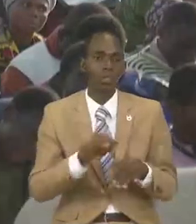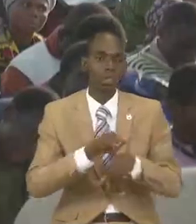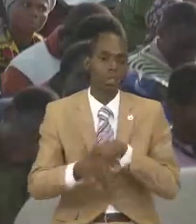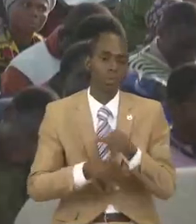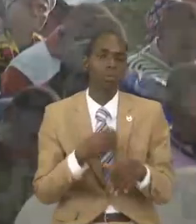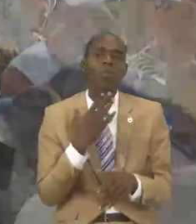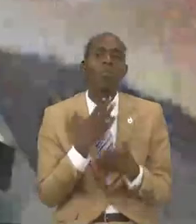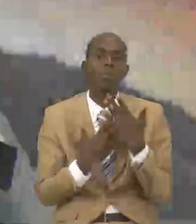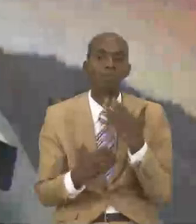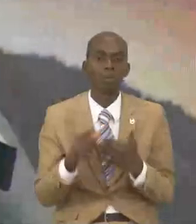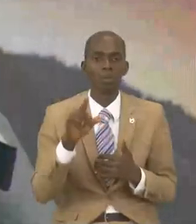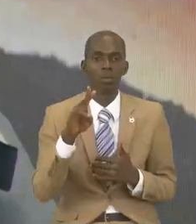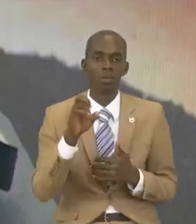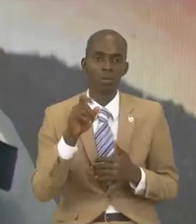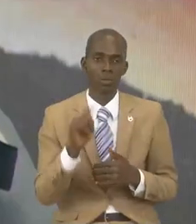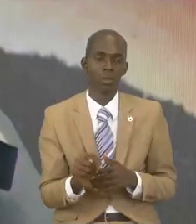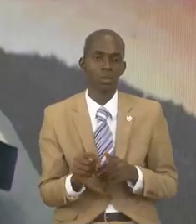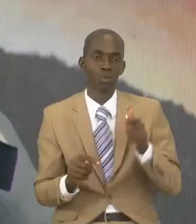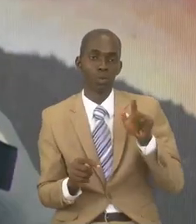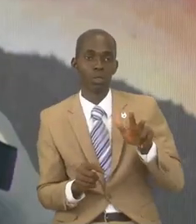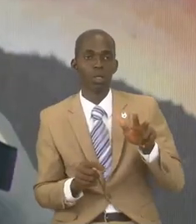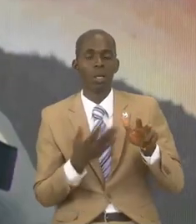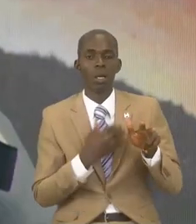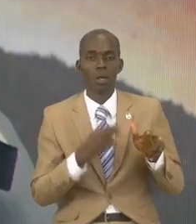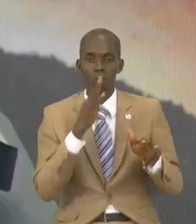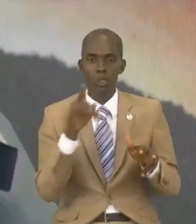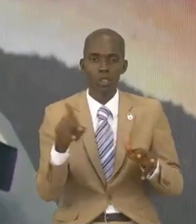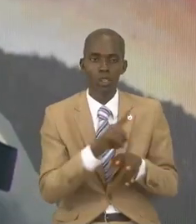23, à être renouvelé dans